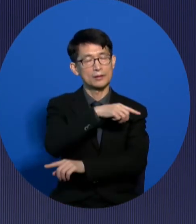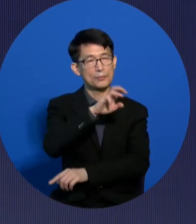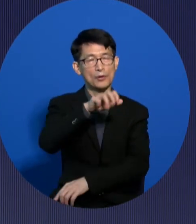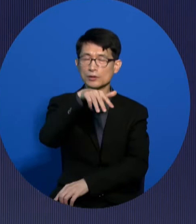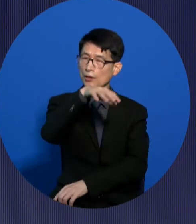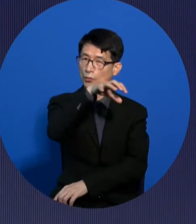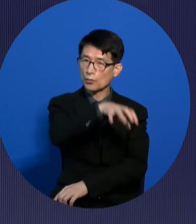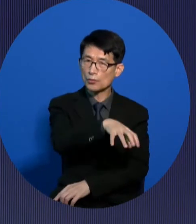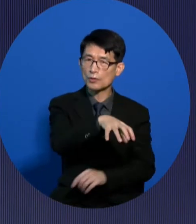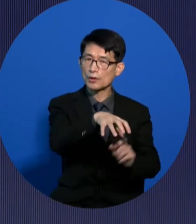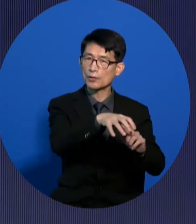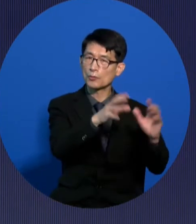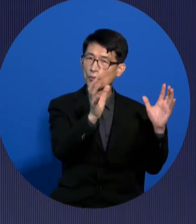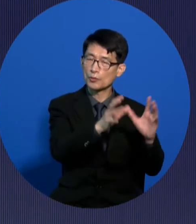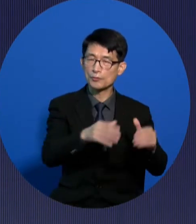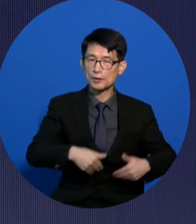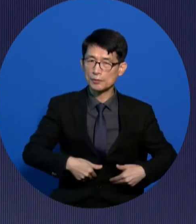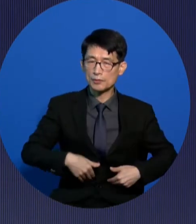아닌가. 그리고